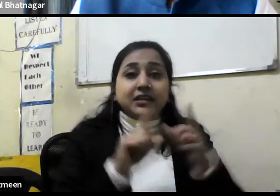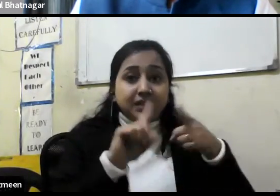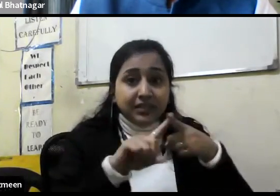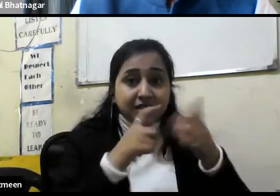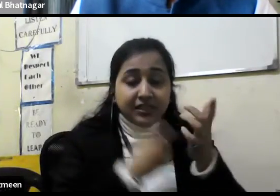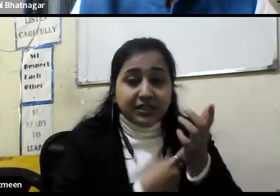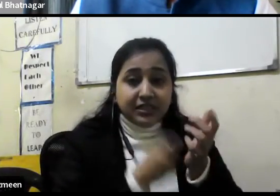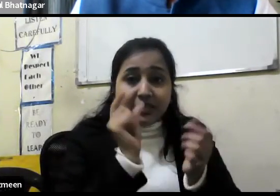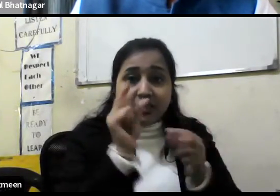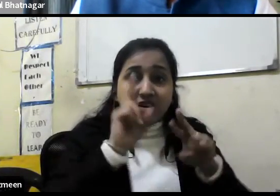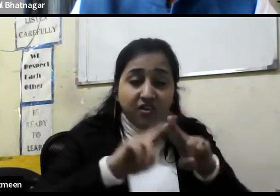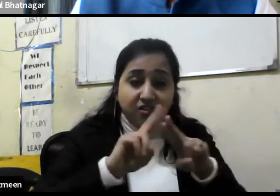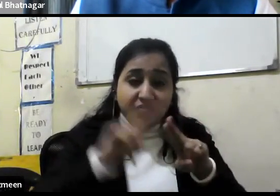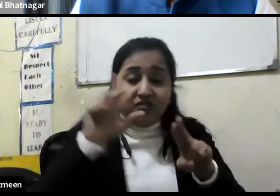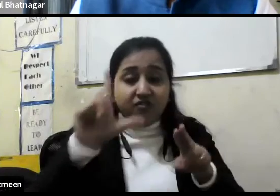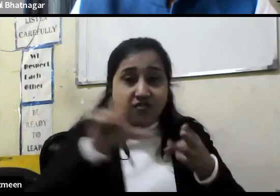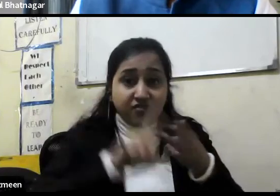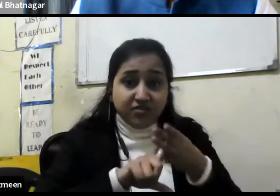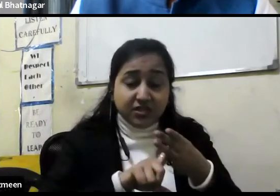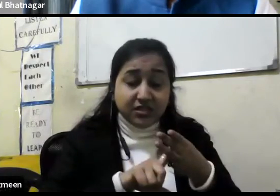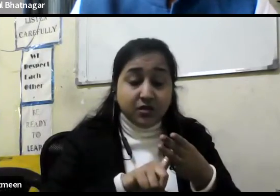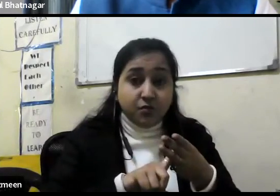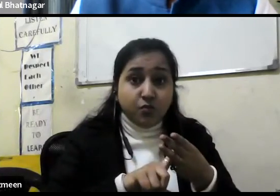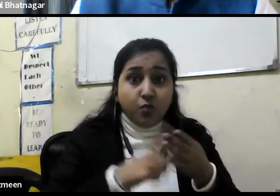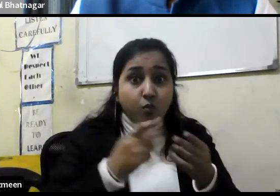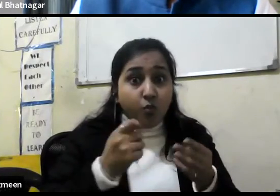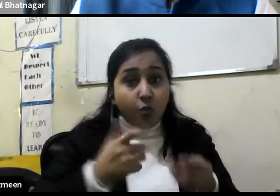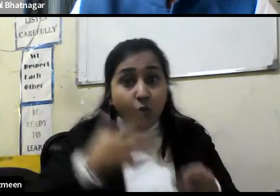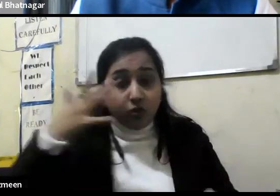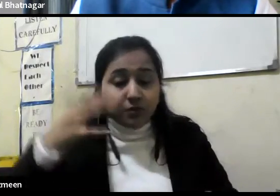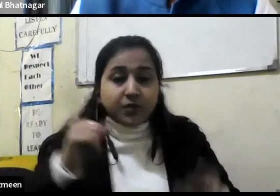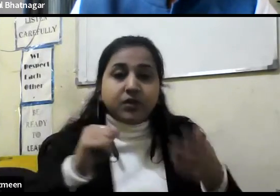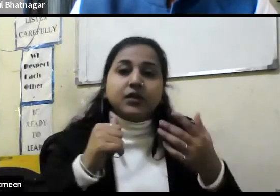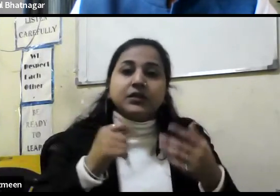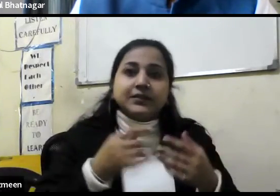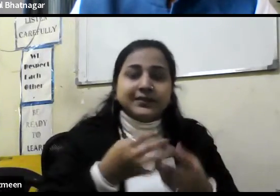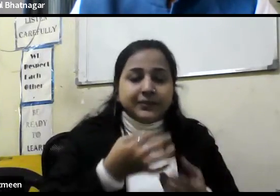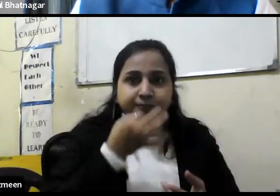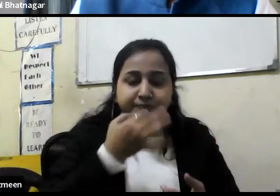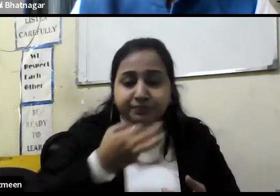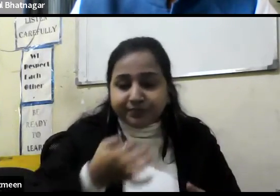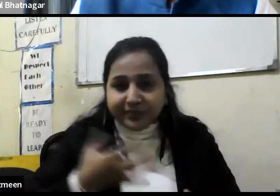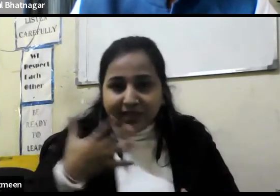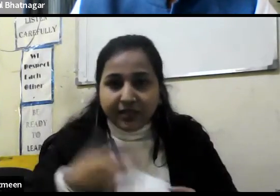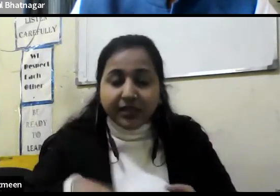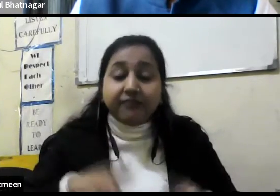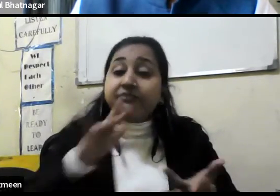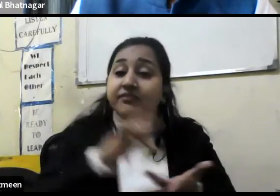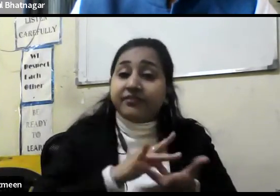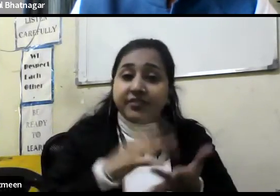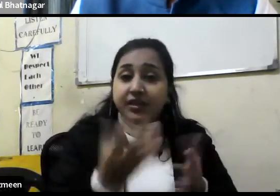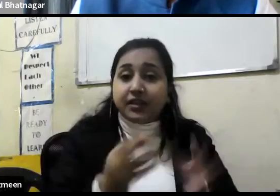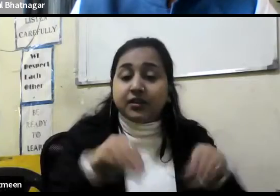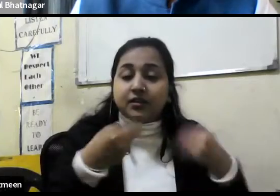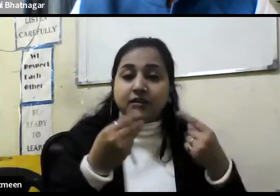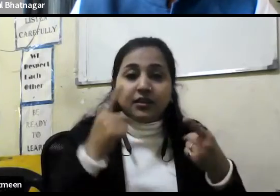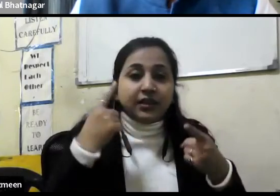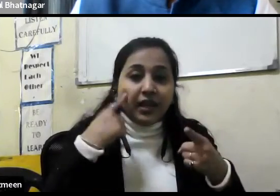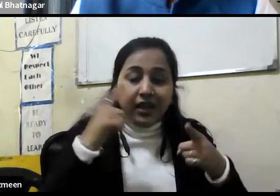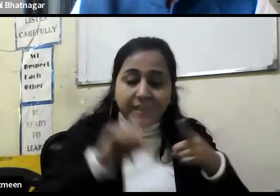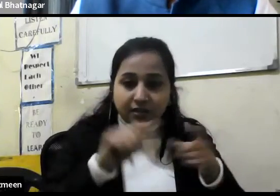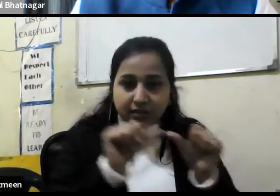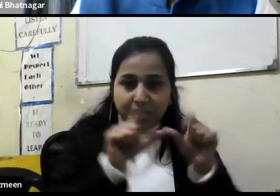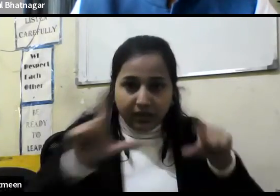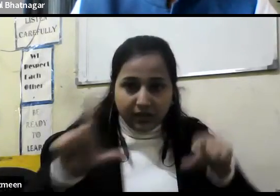जी को पता होगा, ट्रफल्स बहुत महंगे होते हैं, बहुत टेस्टी होते हैं. इटली में, फ्रांस में मिलते हैं. हम यहाँ उगा रहे हैं पहाड़ों